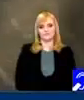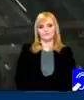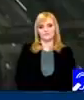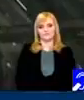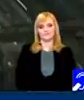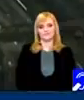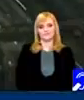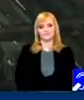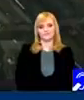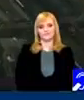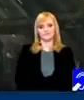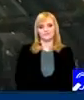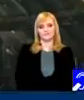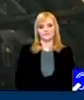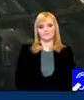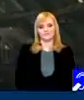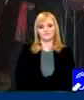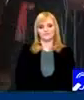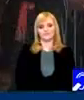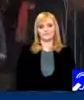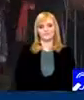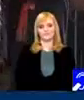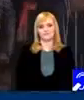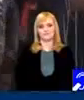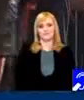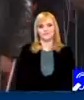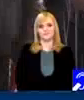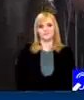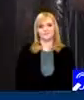aside. Somebody else took his place.